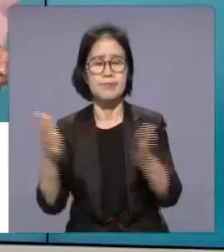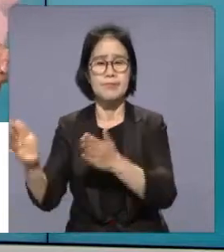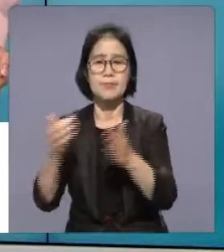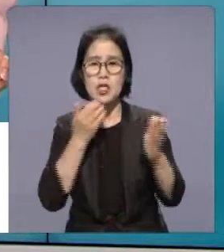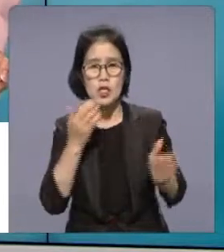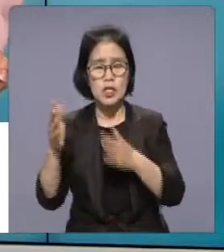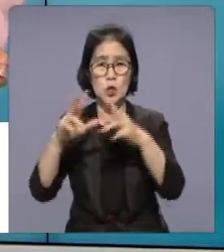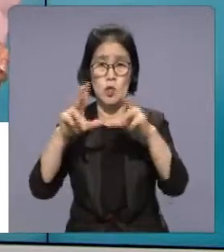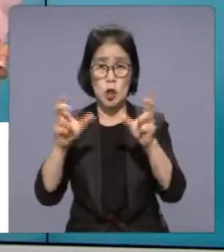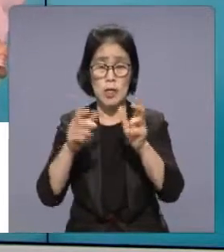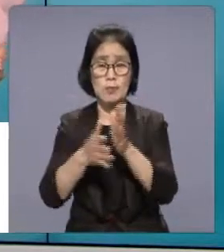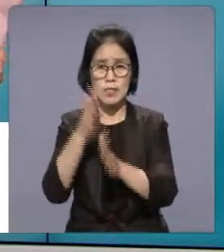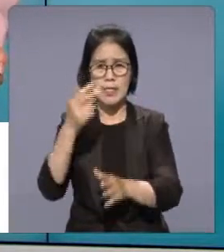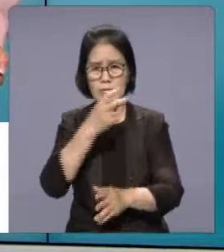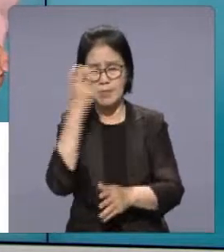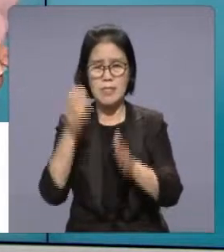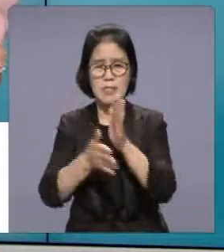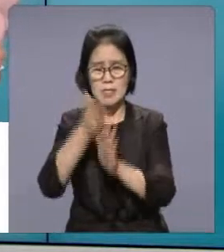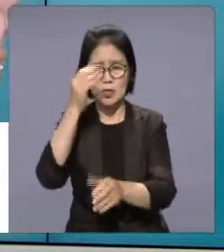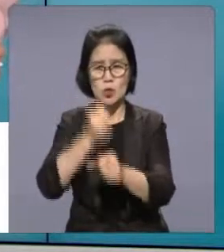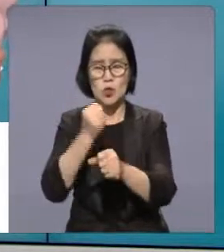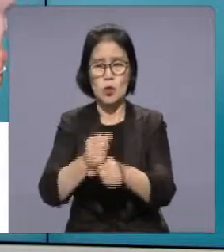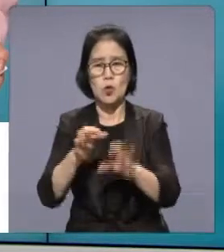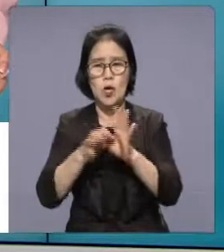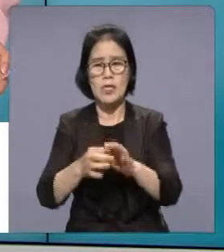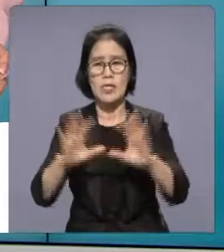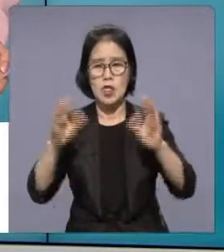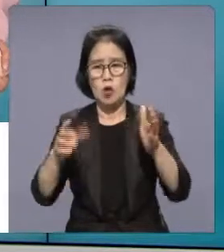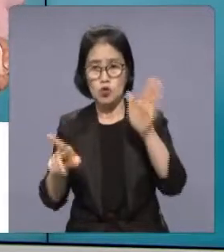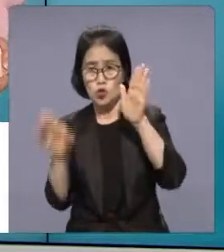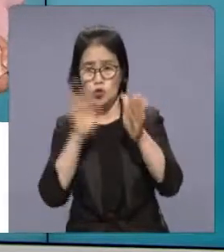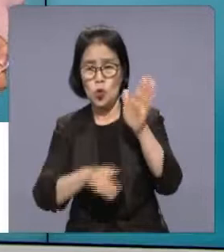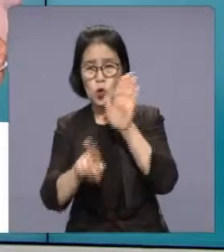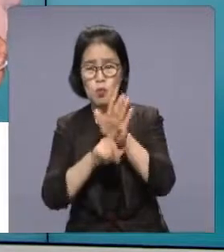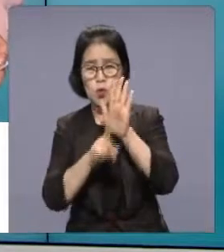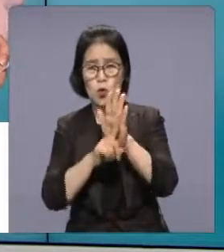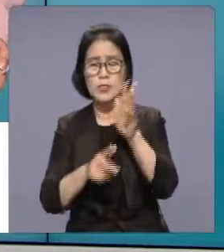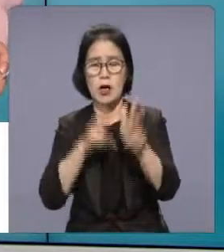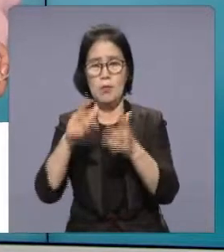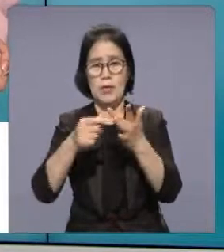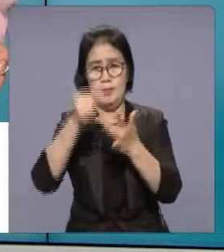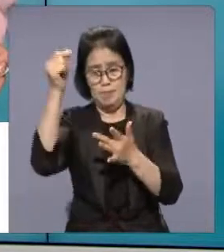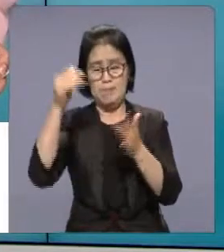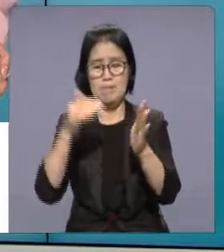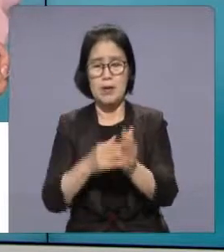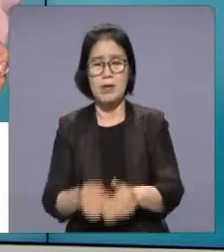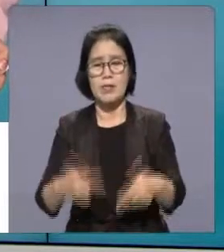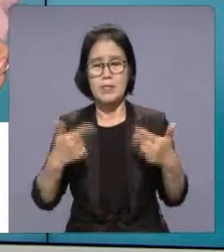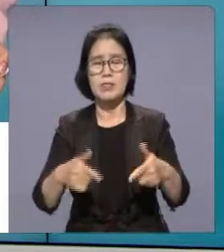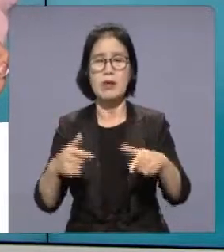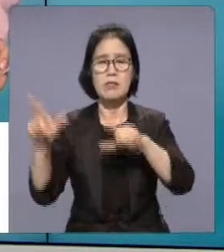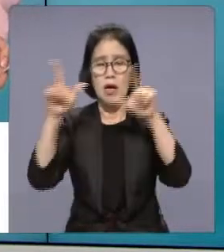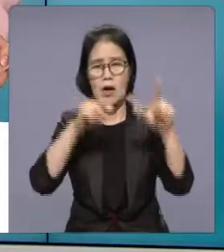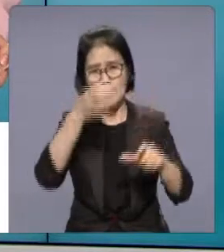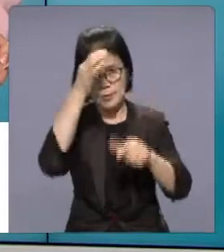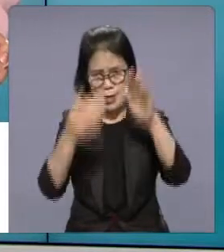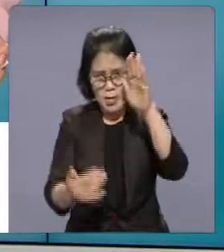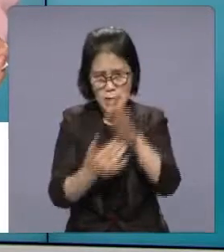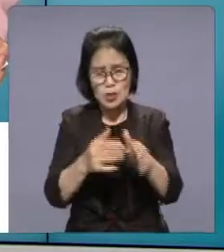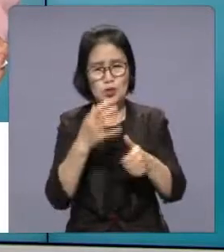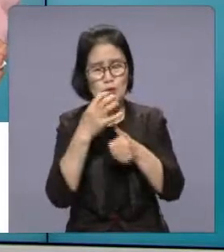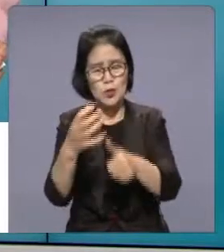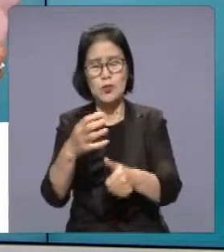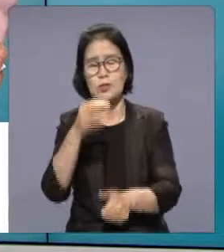경기도 성남시가 스마트시티 조성 관련 정부 공모 사업에 잇따라 선정됐습니다. 일상생활에 첨단 기술이 속속